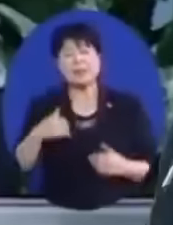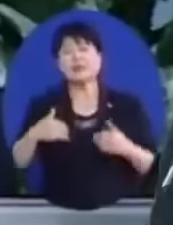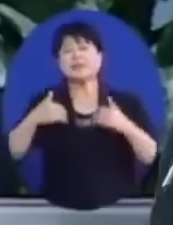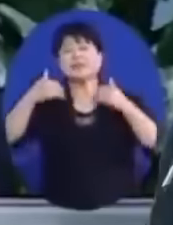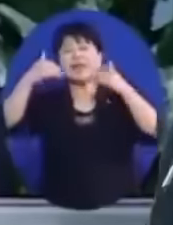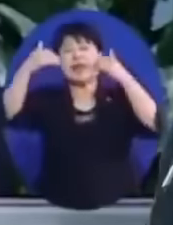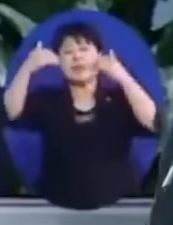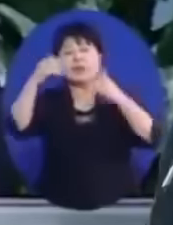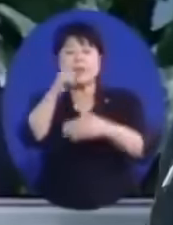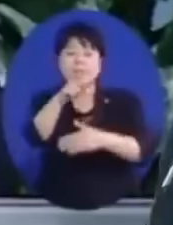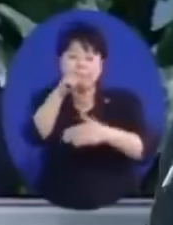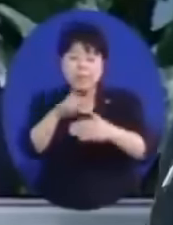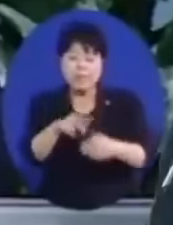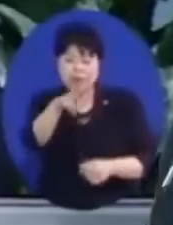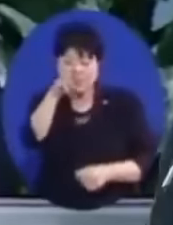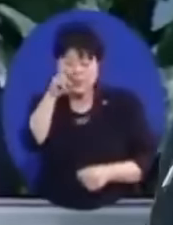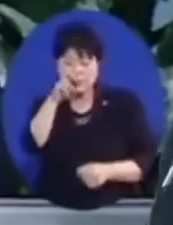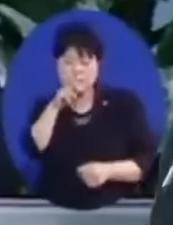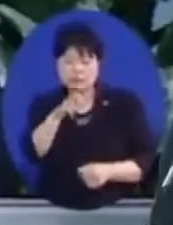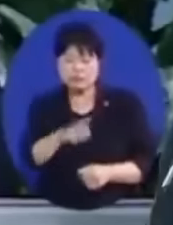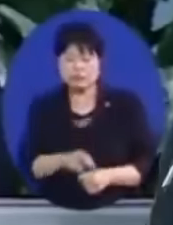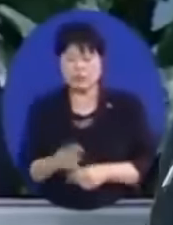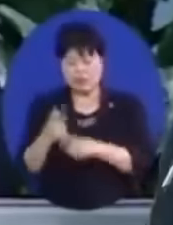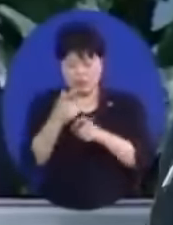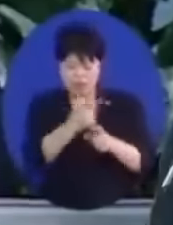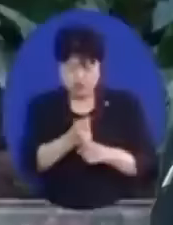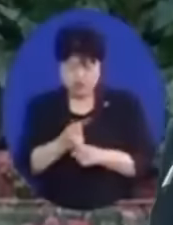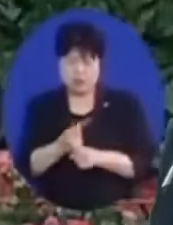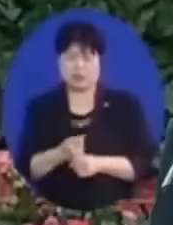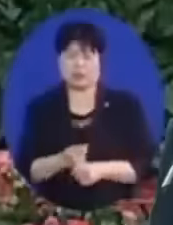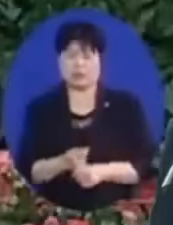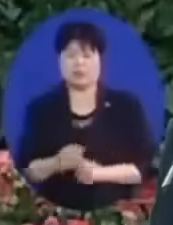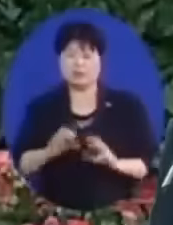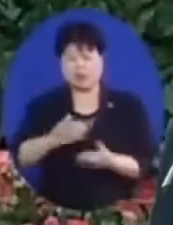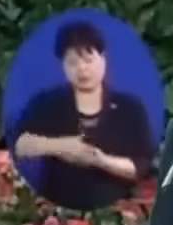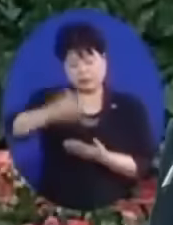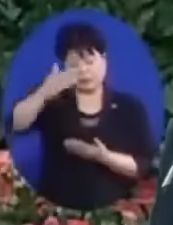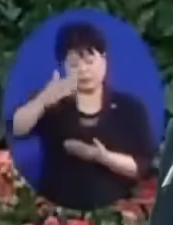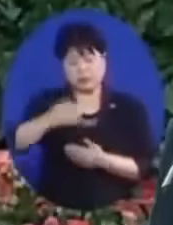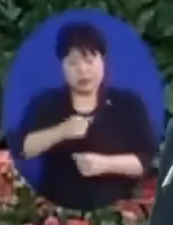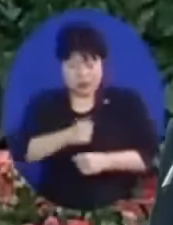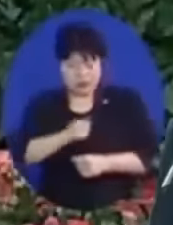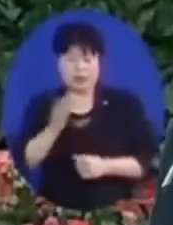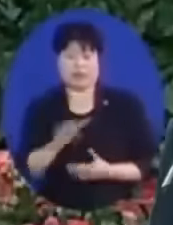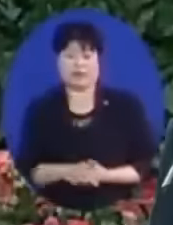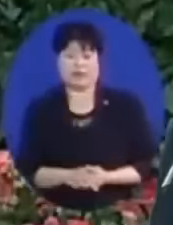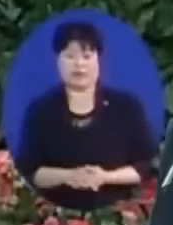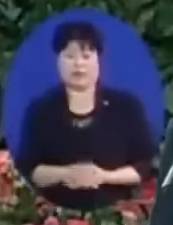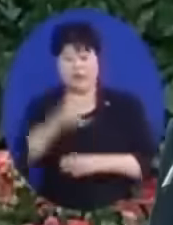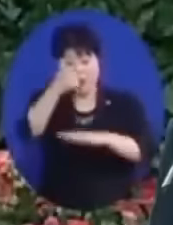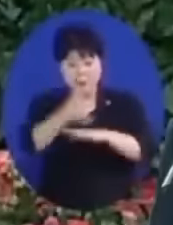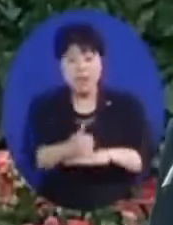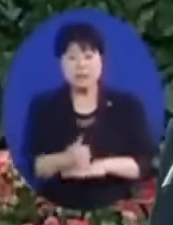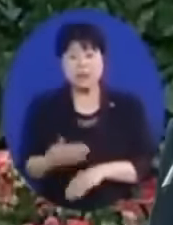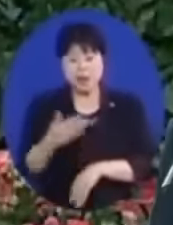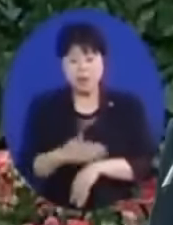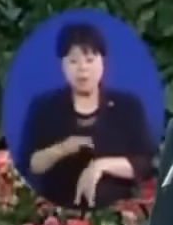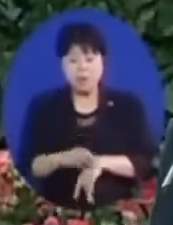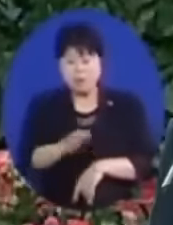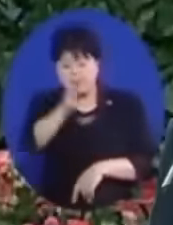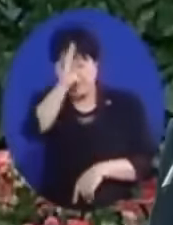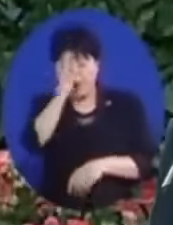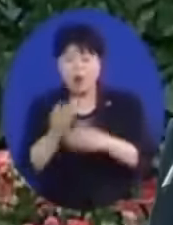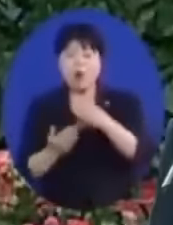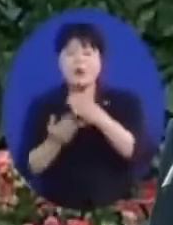때 그 마음에 미움과 원한이 쌓여 세상을 적대시하고 경계하게 되고 급기야 육신의 병까지